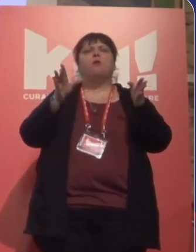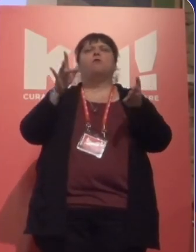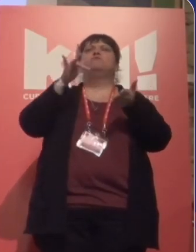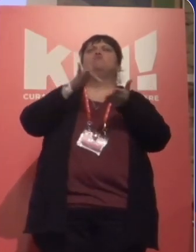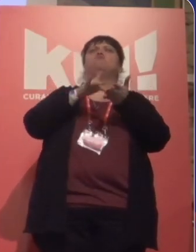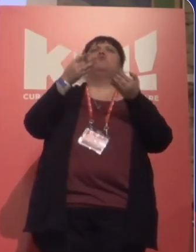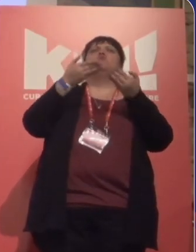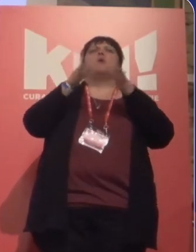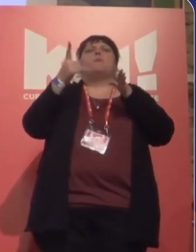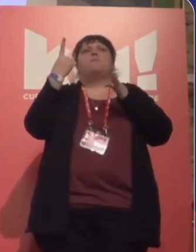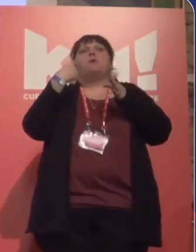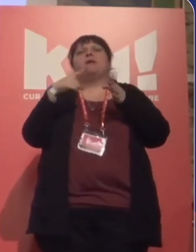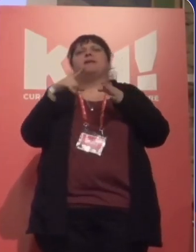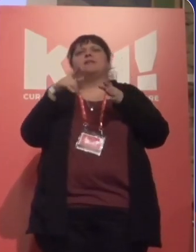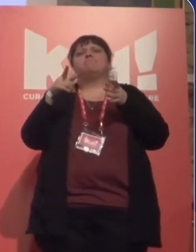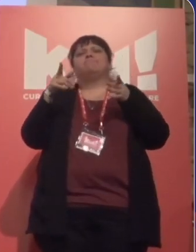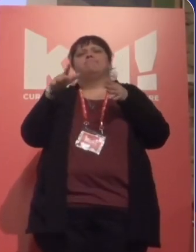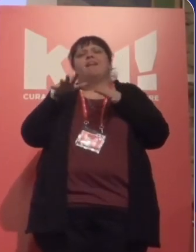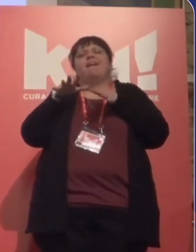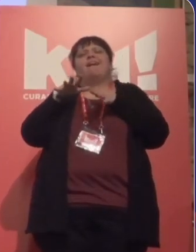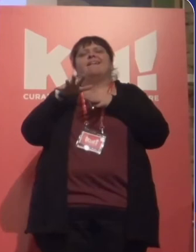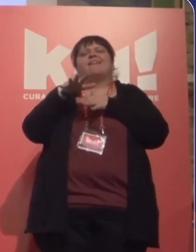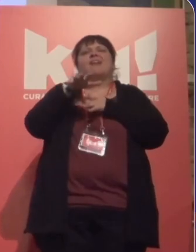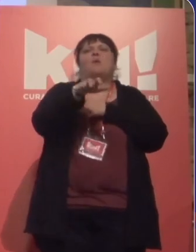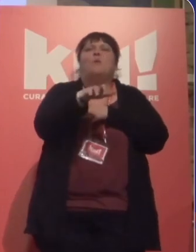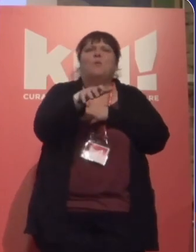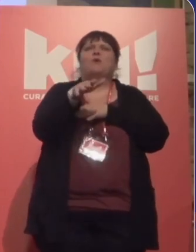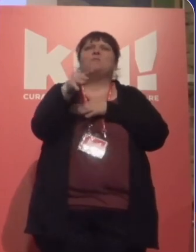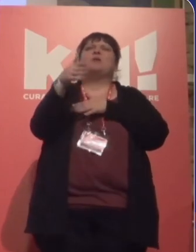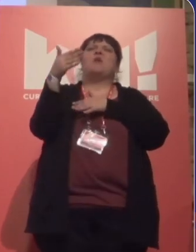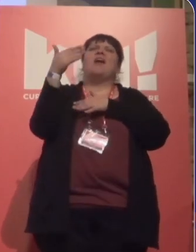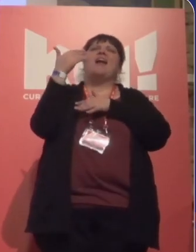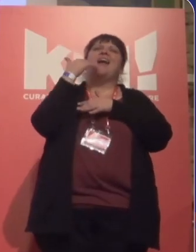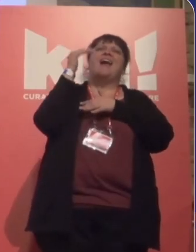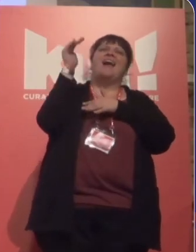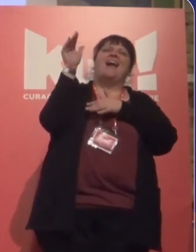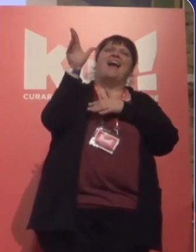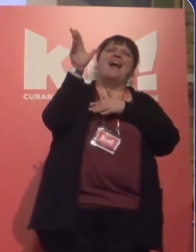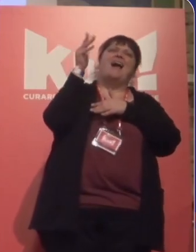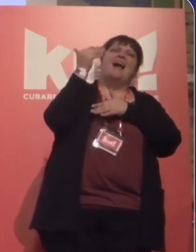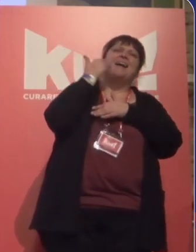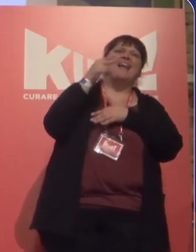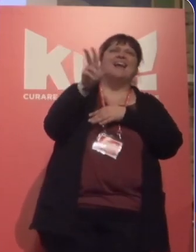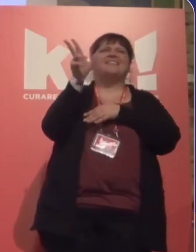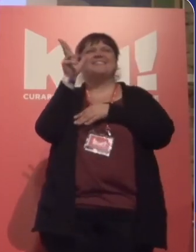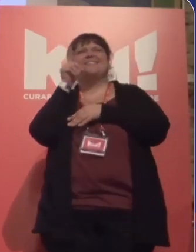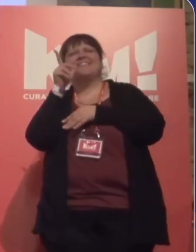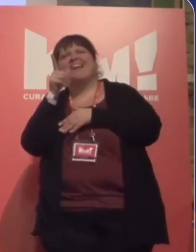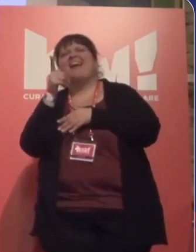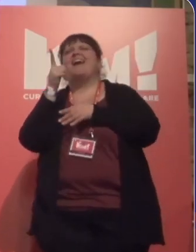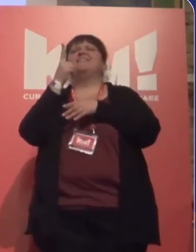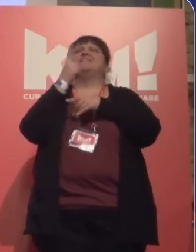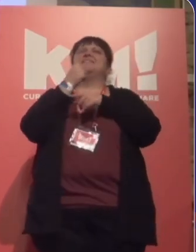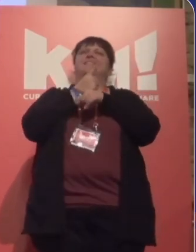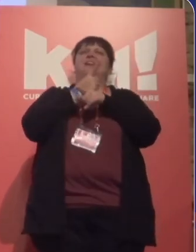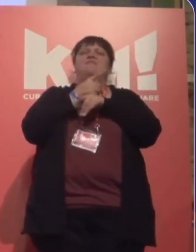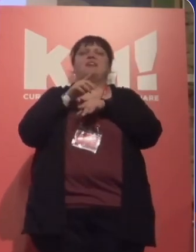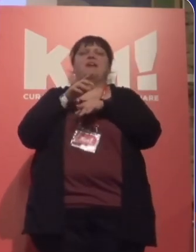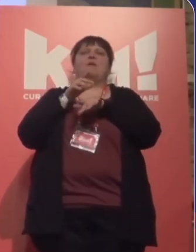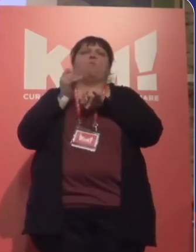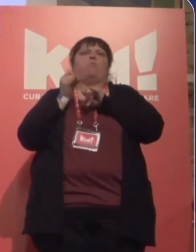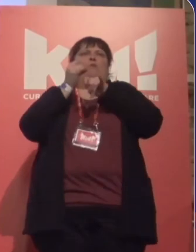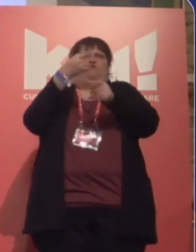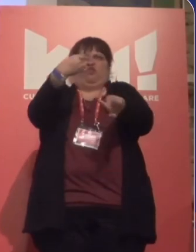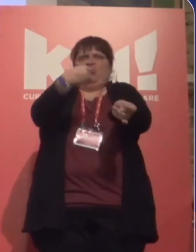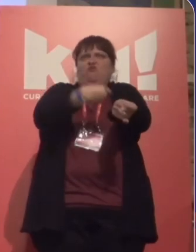hanno a che fare con le dipendenze un centro per la neuropsichiatria infantile lo dice uno che è ovviamente un sostenitore